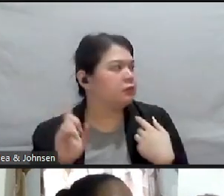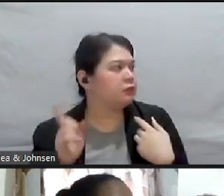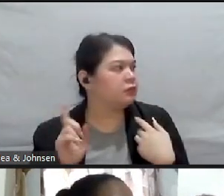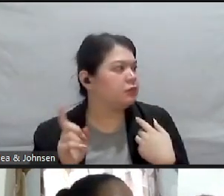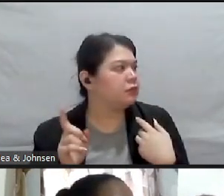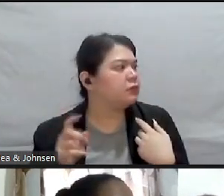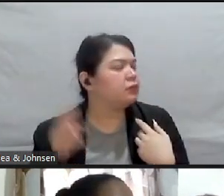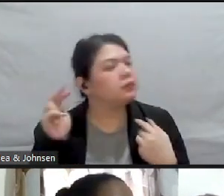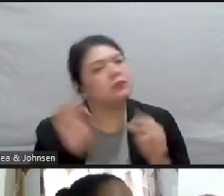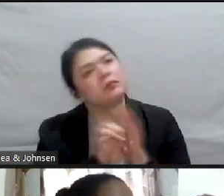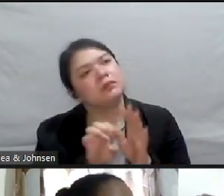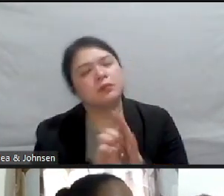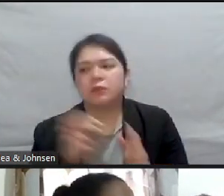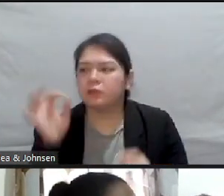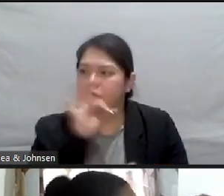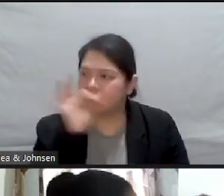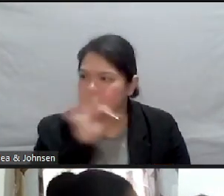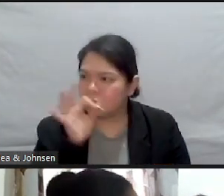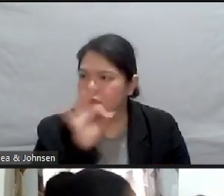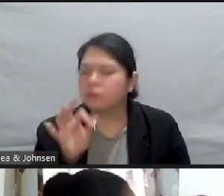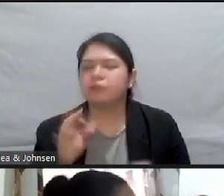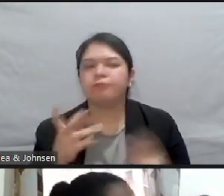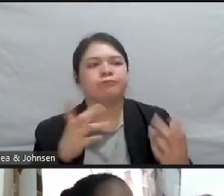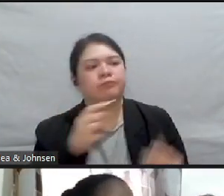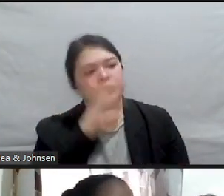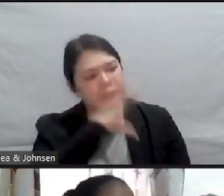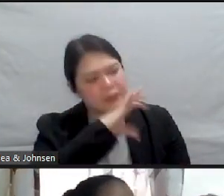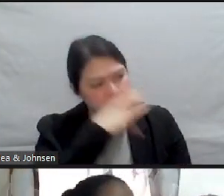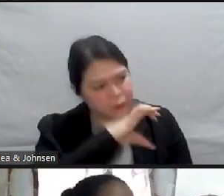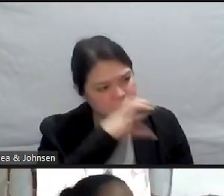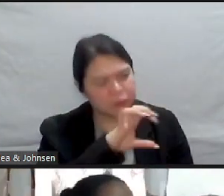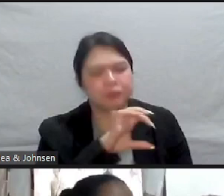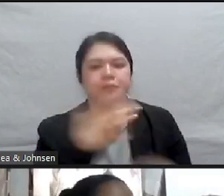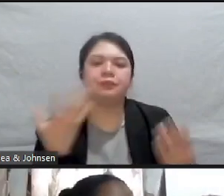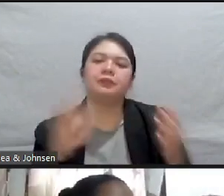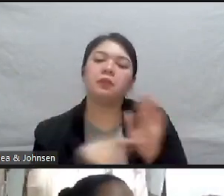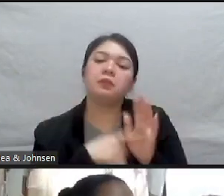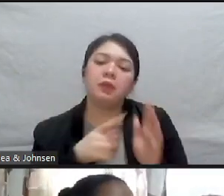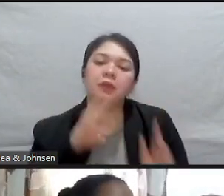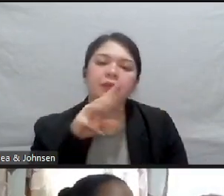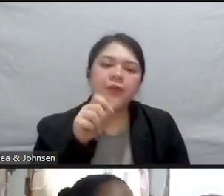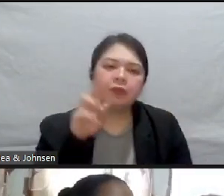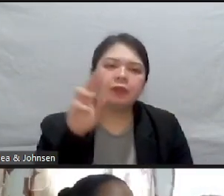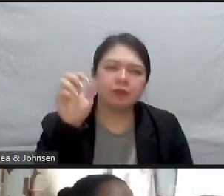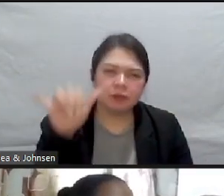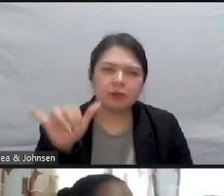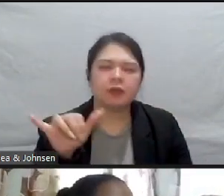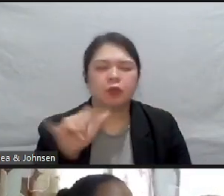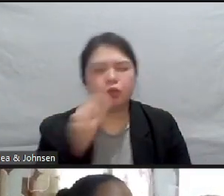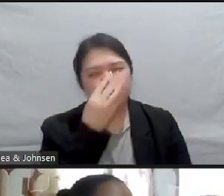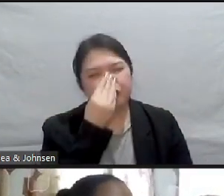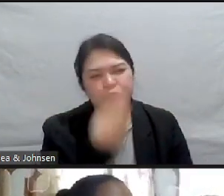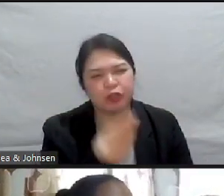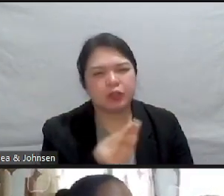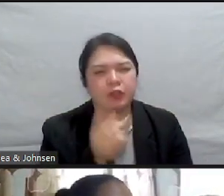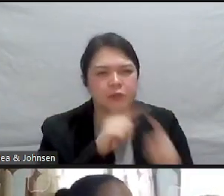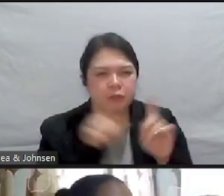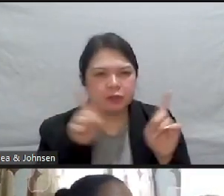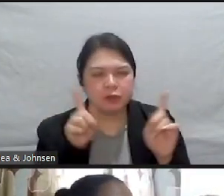like Filipino, o kunyari kung Cebuano. Minsan yung waray naman eh, minsan konting vocabulary lang ang difference,